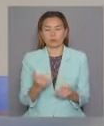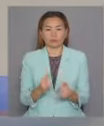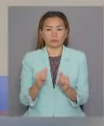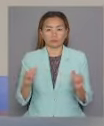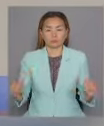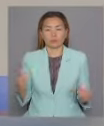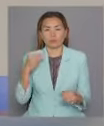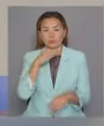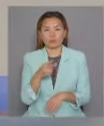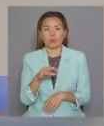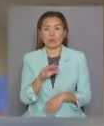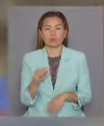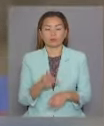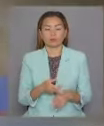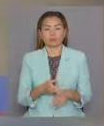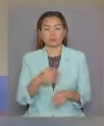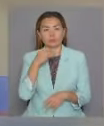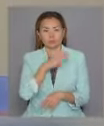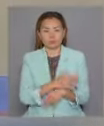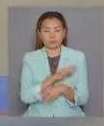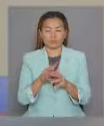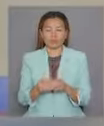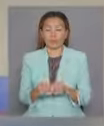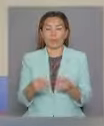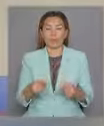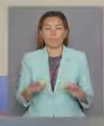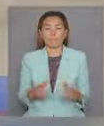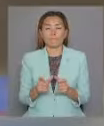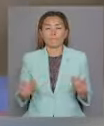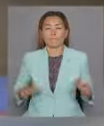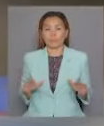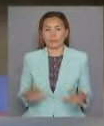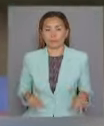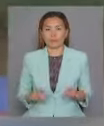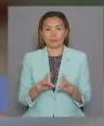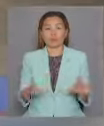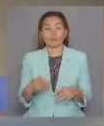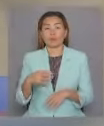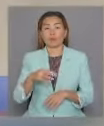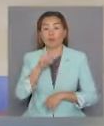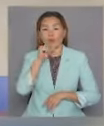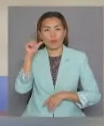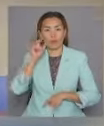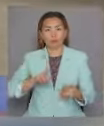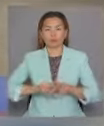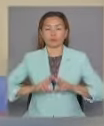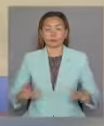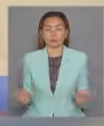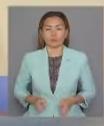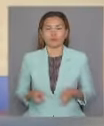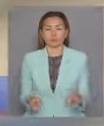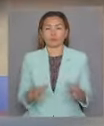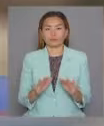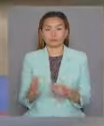елде пышақпен шабуыл жасау жиілеп кетті. Оның бірнешеуі мектепте болған. Айта кетейік, өткен жылы да осыған